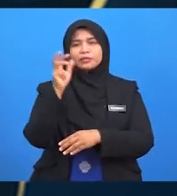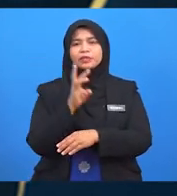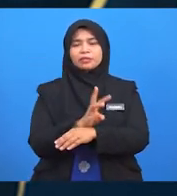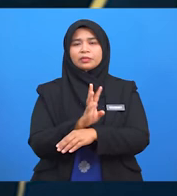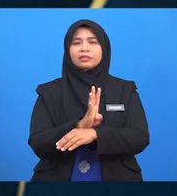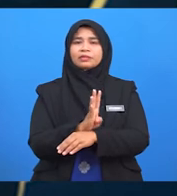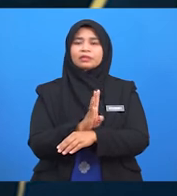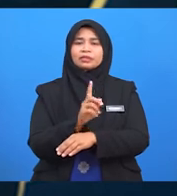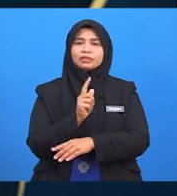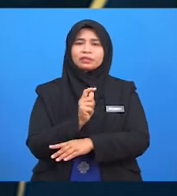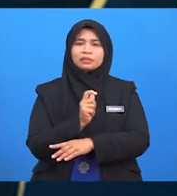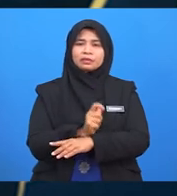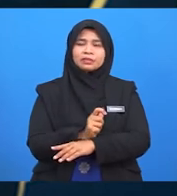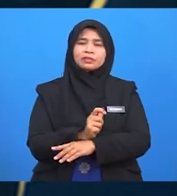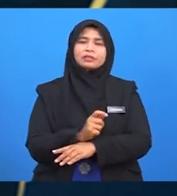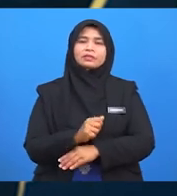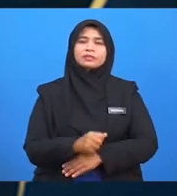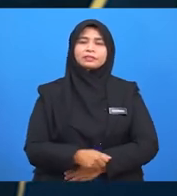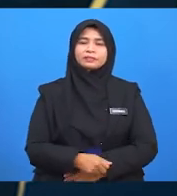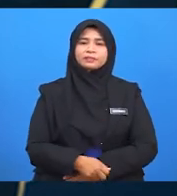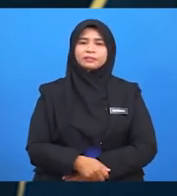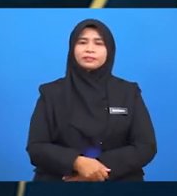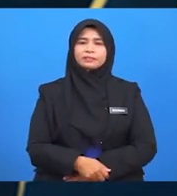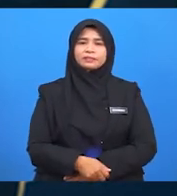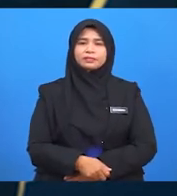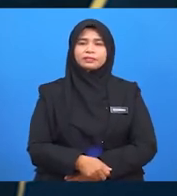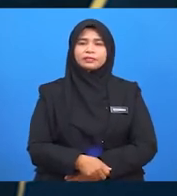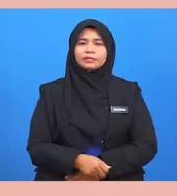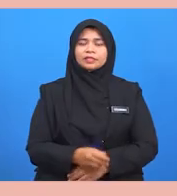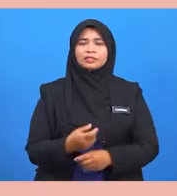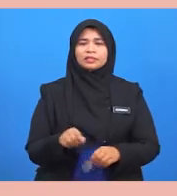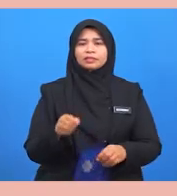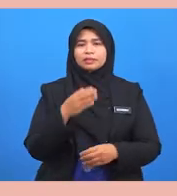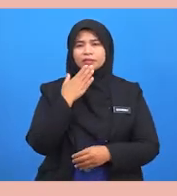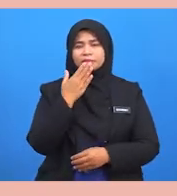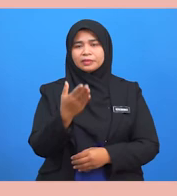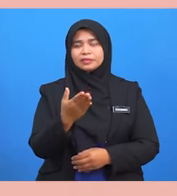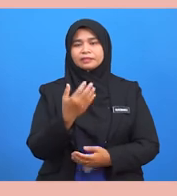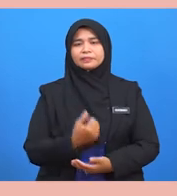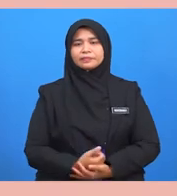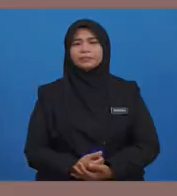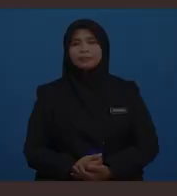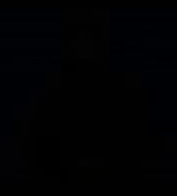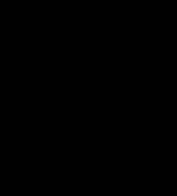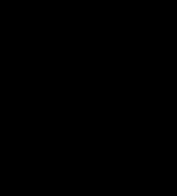Assalamualaikum warahmatullahi wabarakatuh. Sekian, terima kasih.